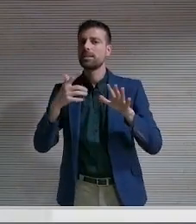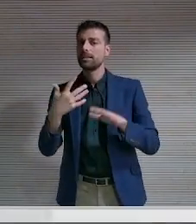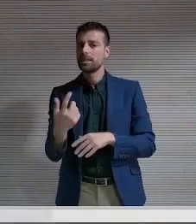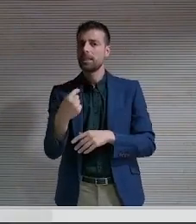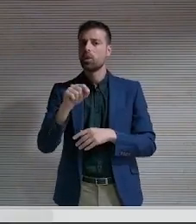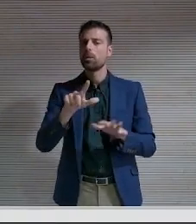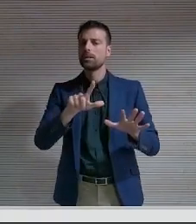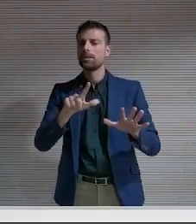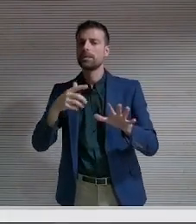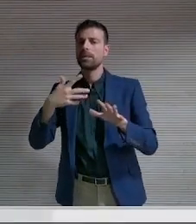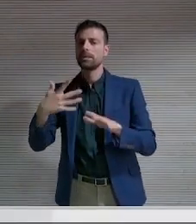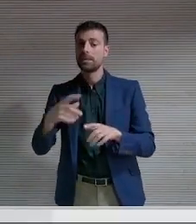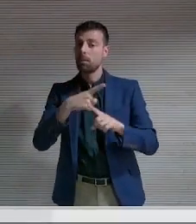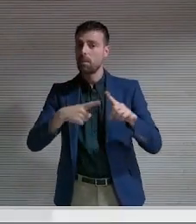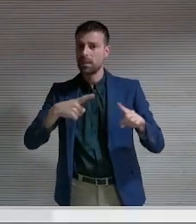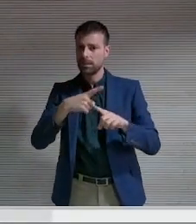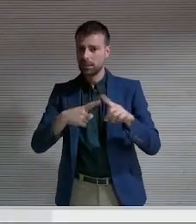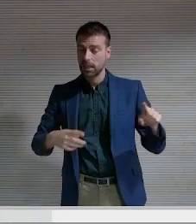3.675.730 afiliacions a mitjana. Són